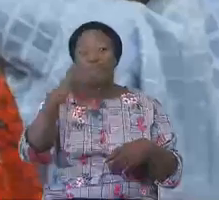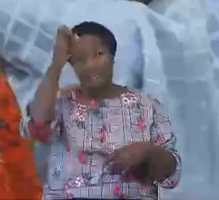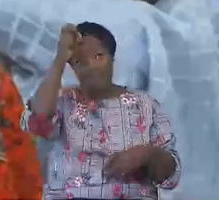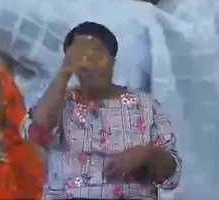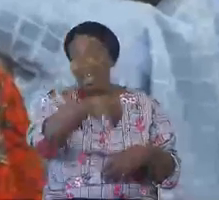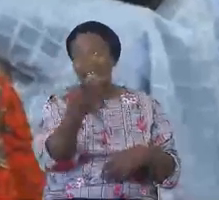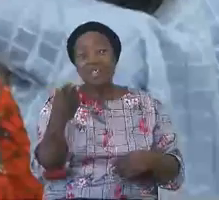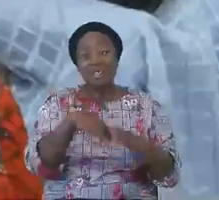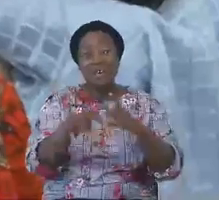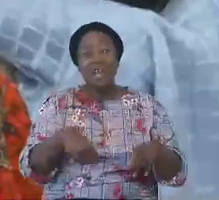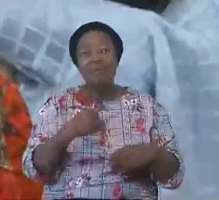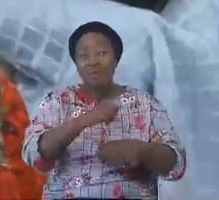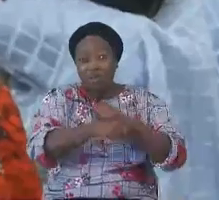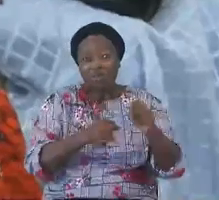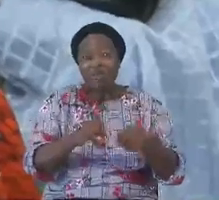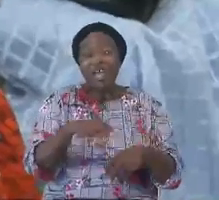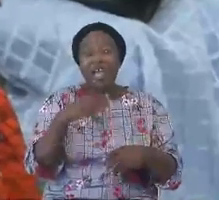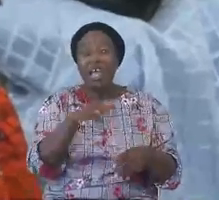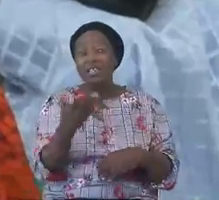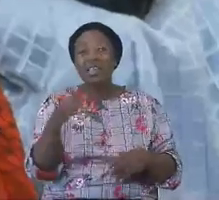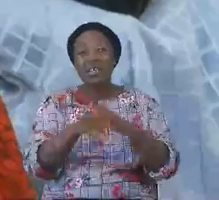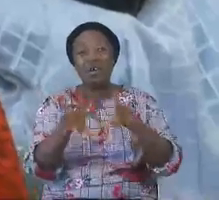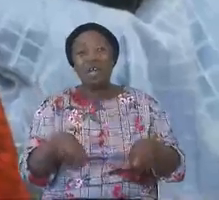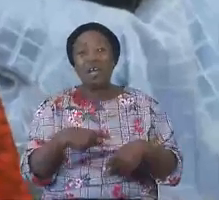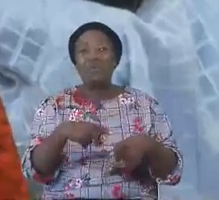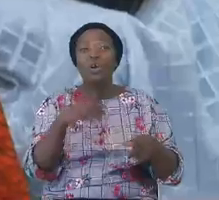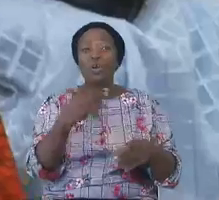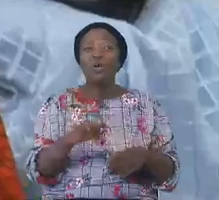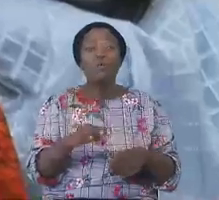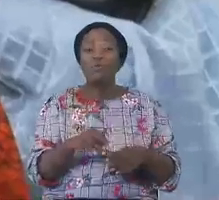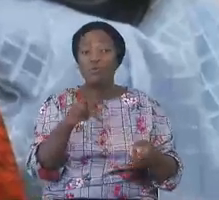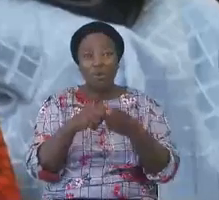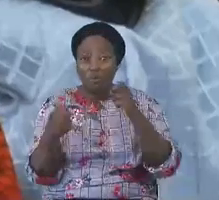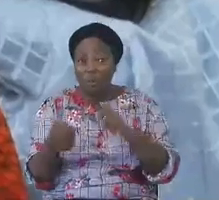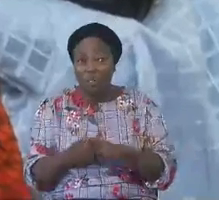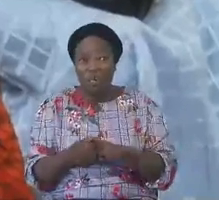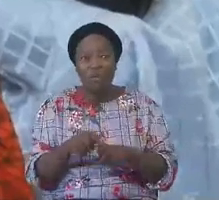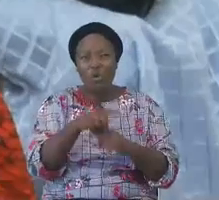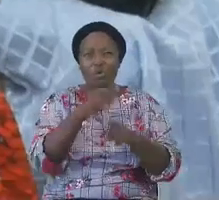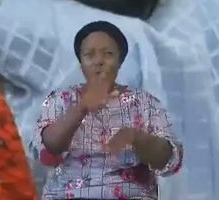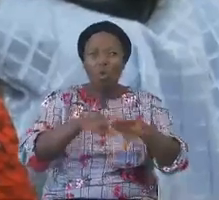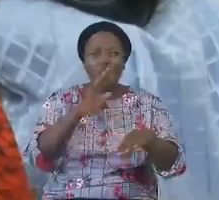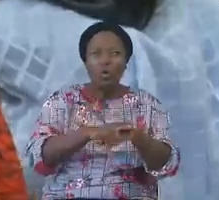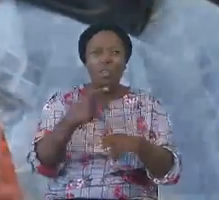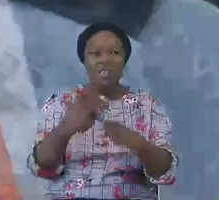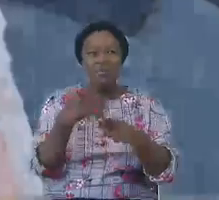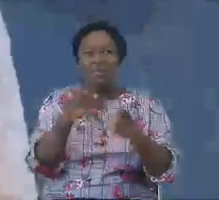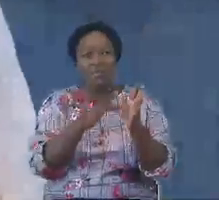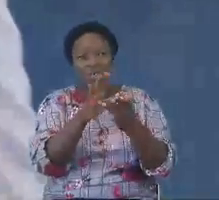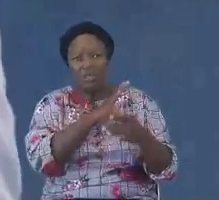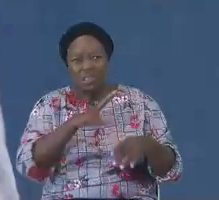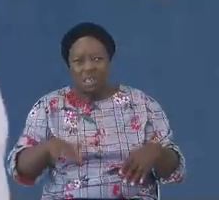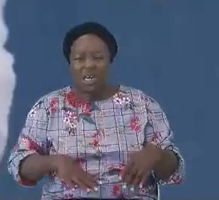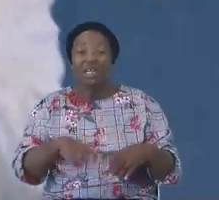fléchir. Toute chose dans ta vie, du diable, tout ce qui est dans ta vie de souffrance, tout ce qui est dans ta